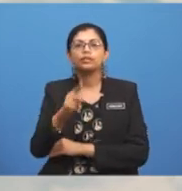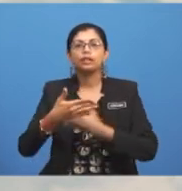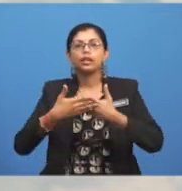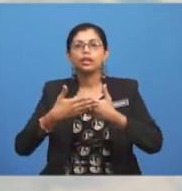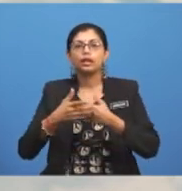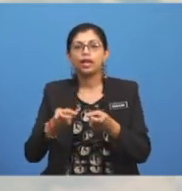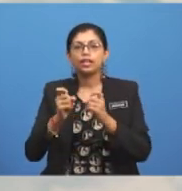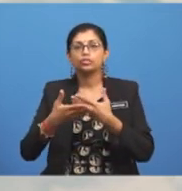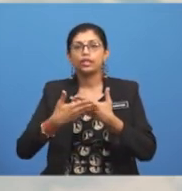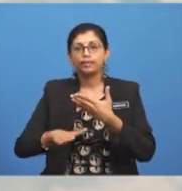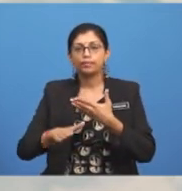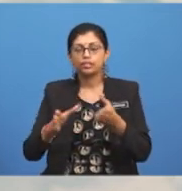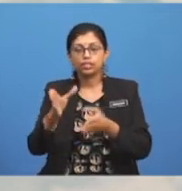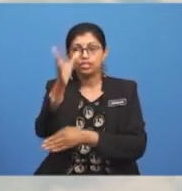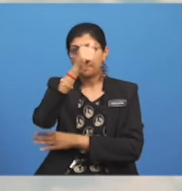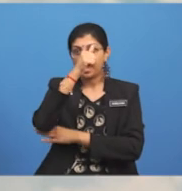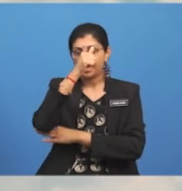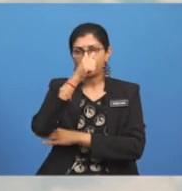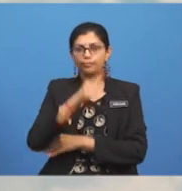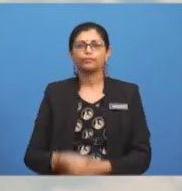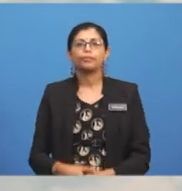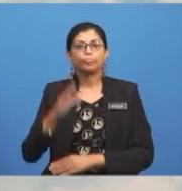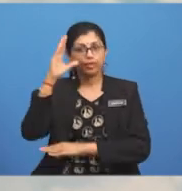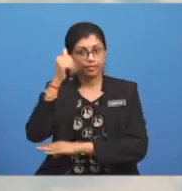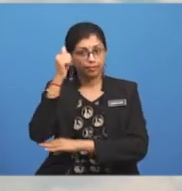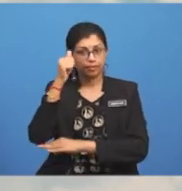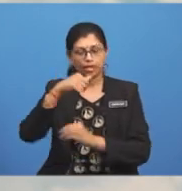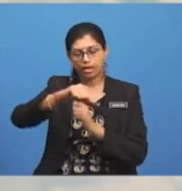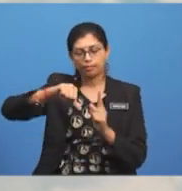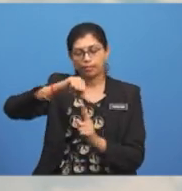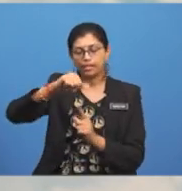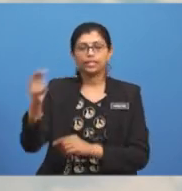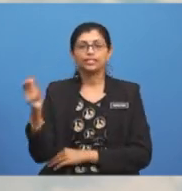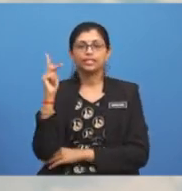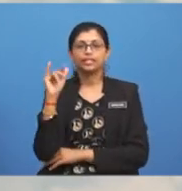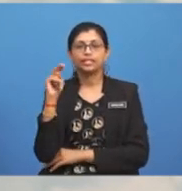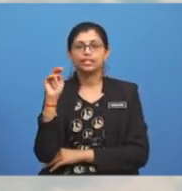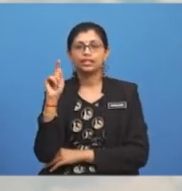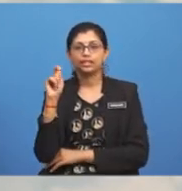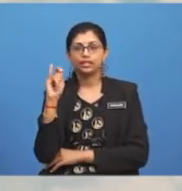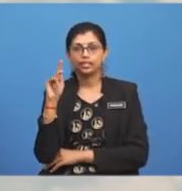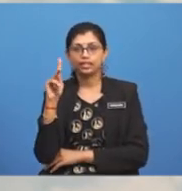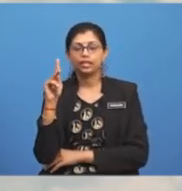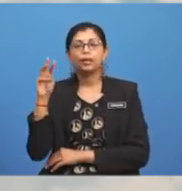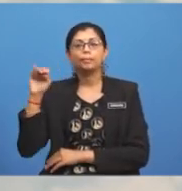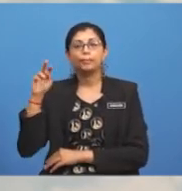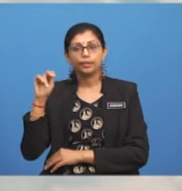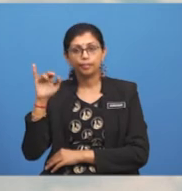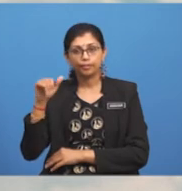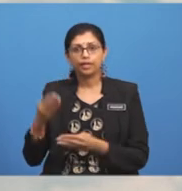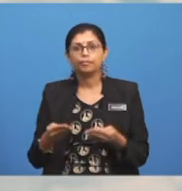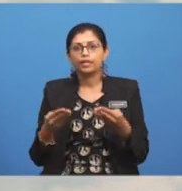Ya, ia akan dicapai apabila tenaga kinetik yang dibekalkan kepada objek